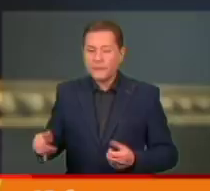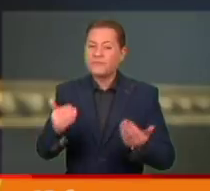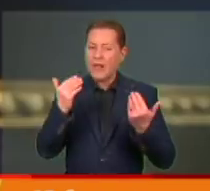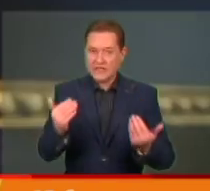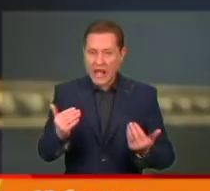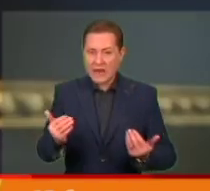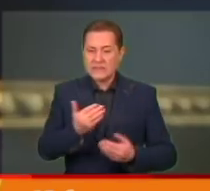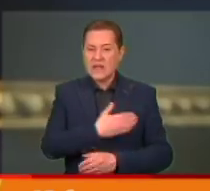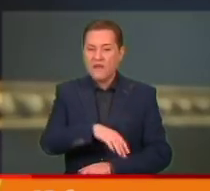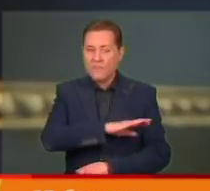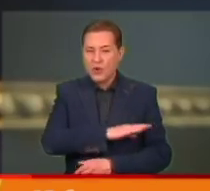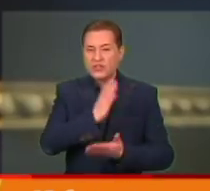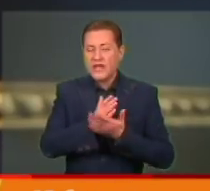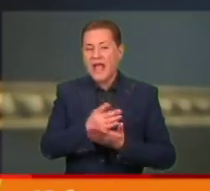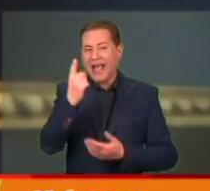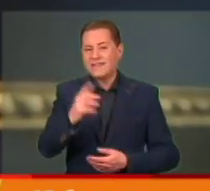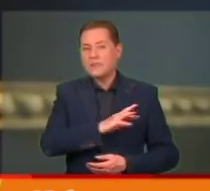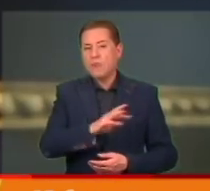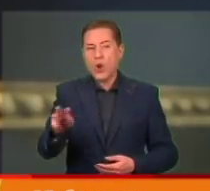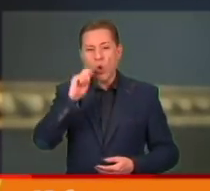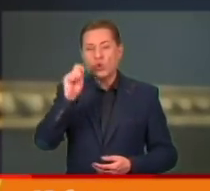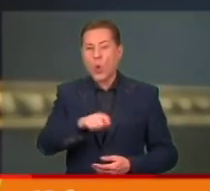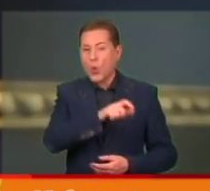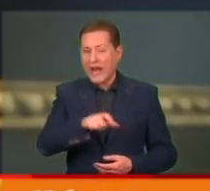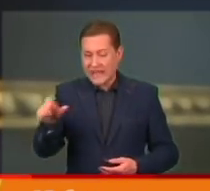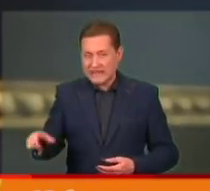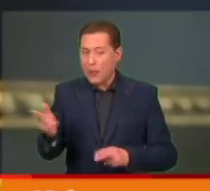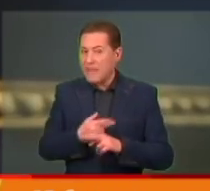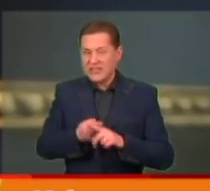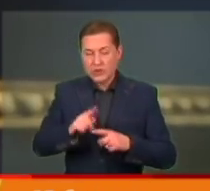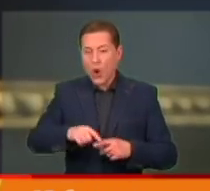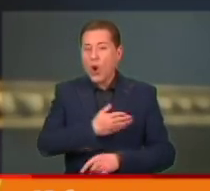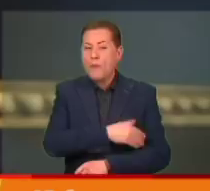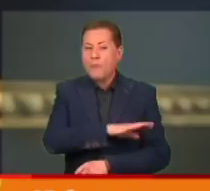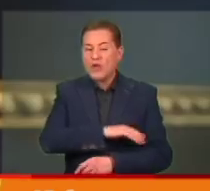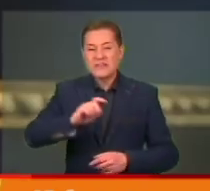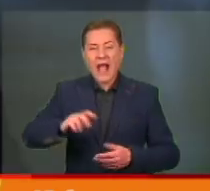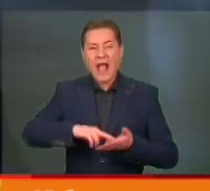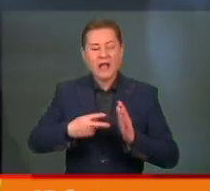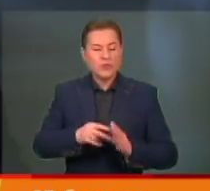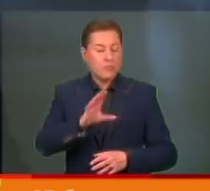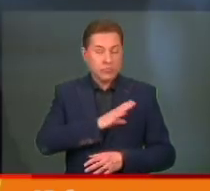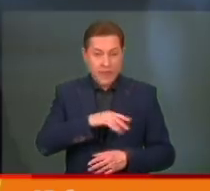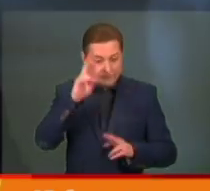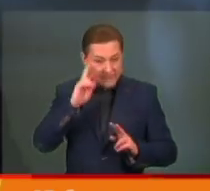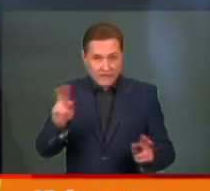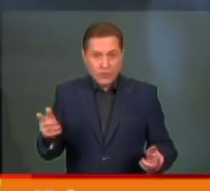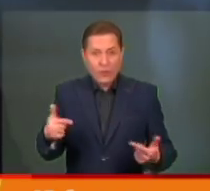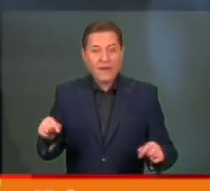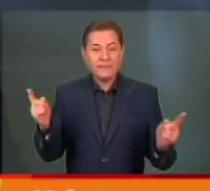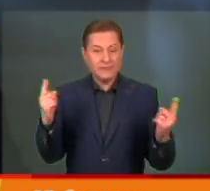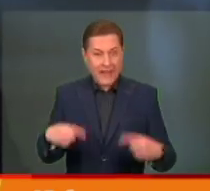Польщі є майже 1 мільйон українців. Без цього польська економіка була б взагалі невідома де. Я